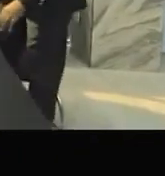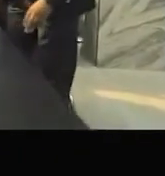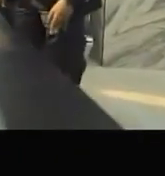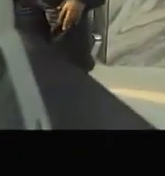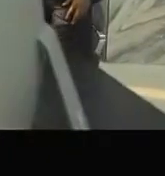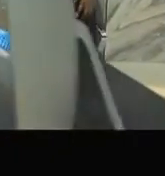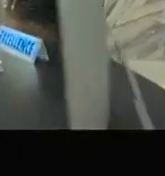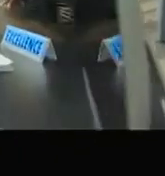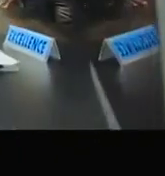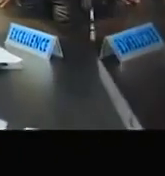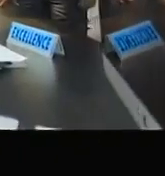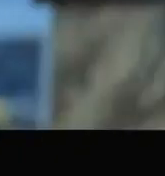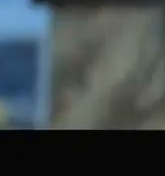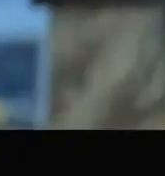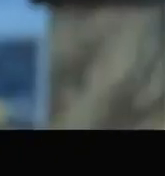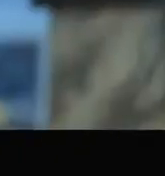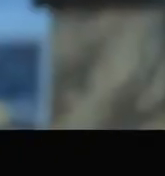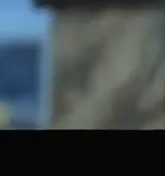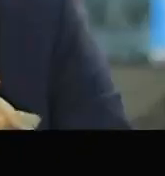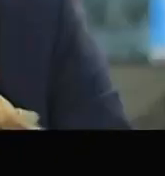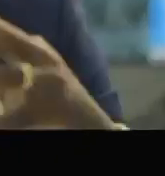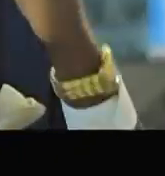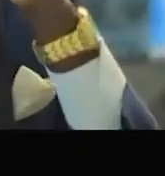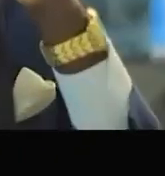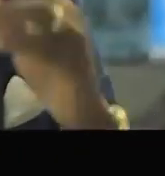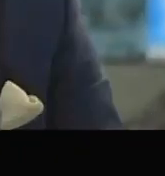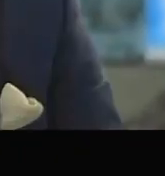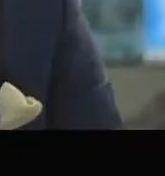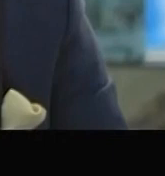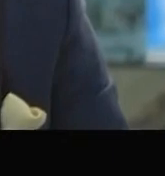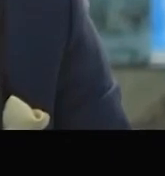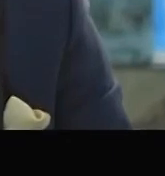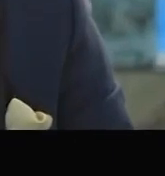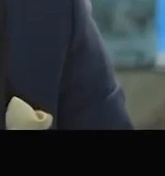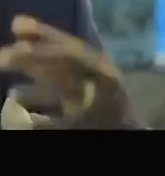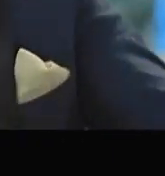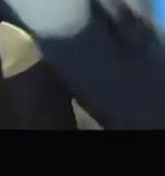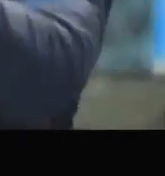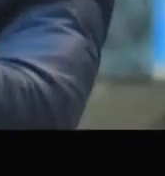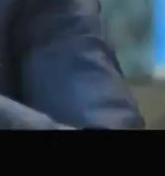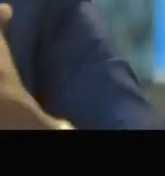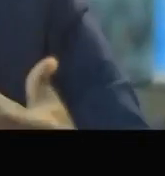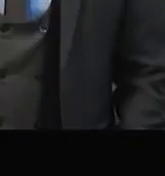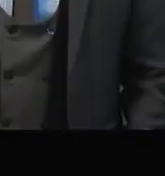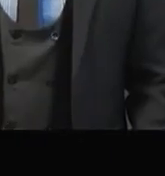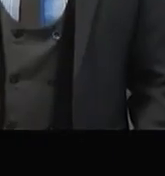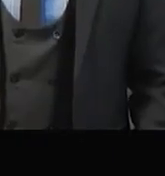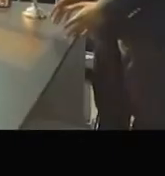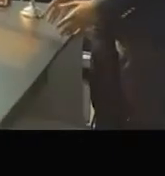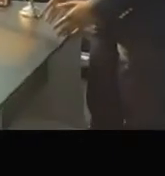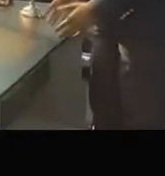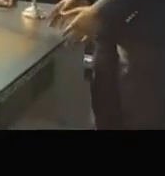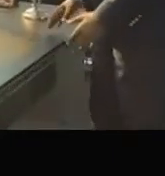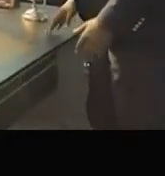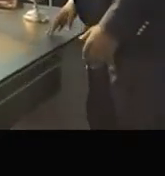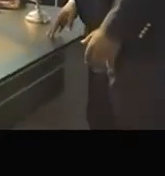Excellence. Au moins, nous, tu vas appeler Sibiso. C'est vous, Excellence. Comment t'as mon corps? Que nous, on peut s'en attendre à ce